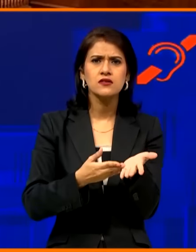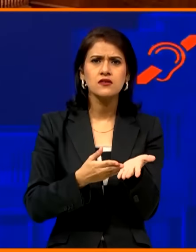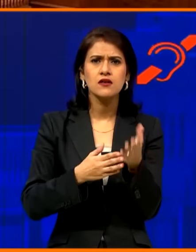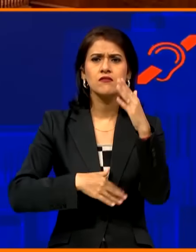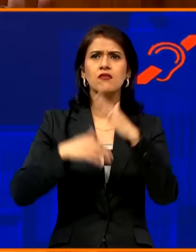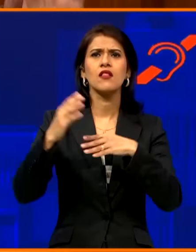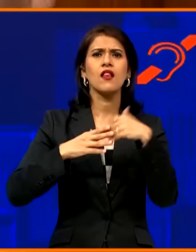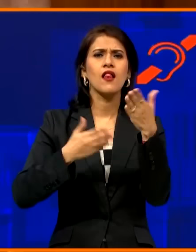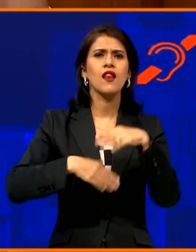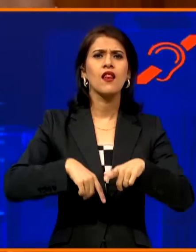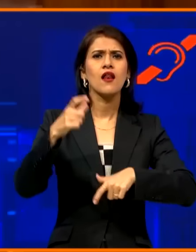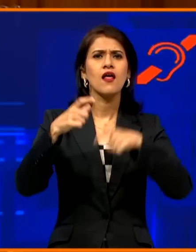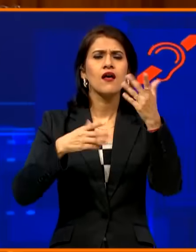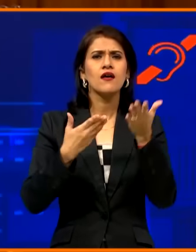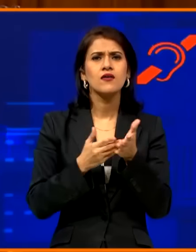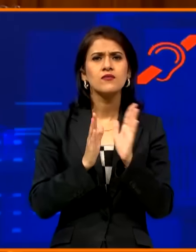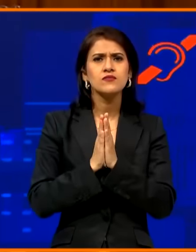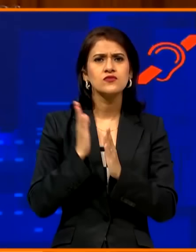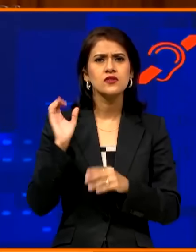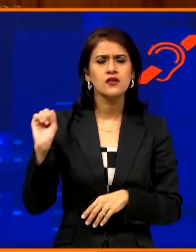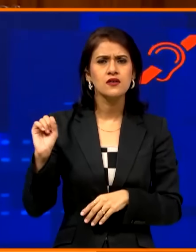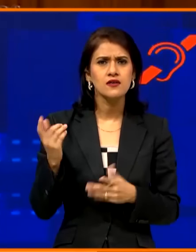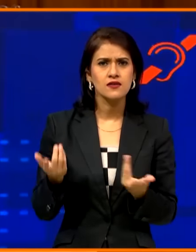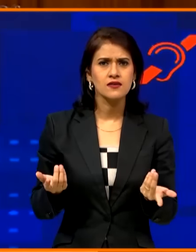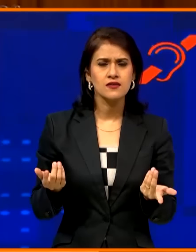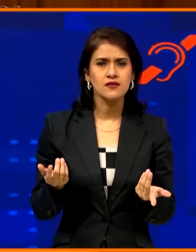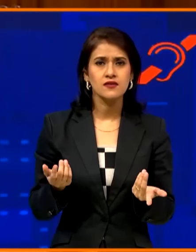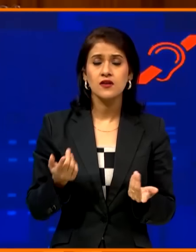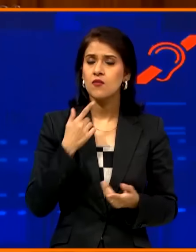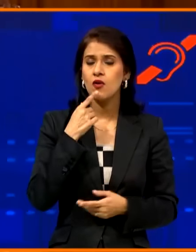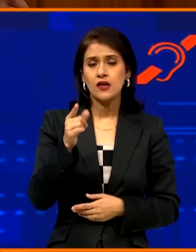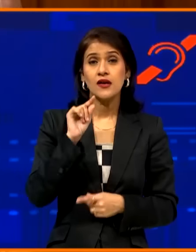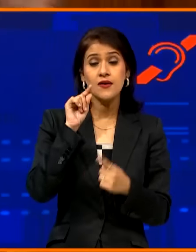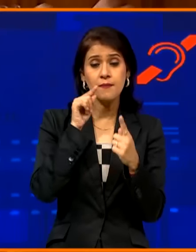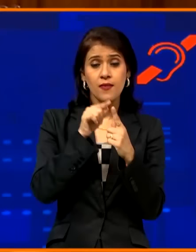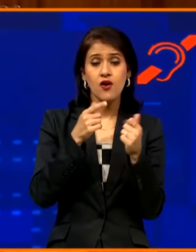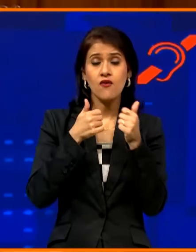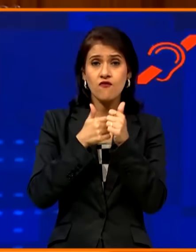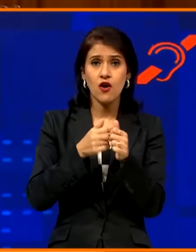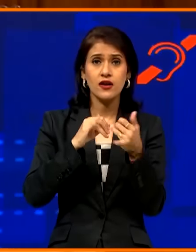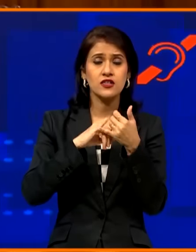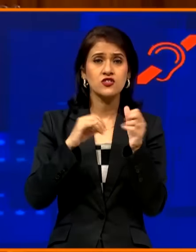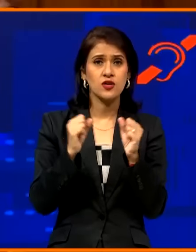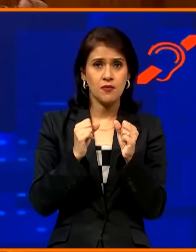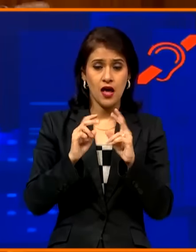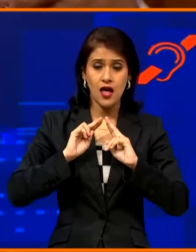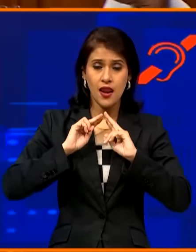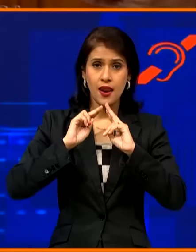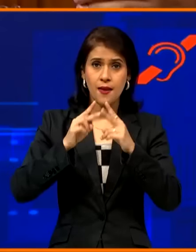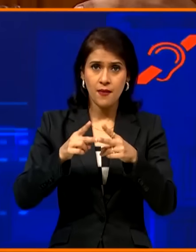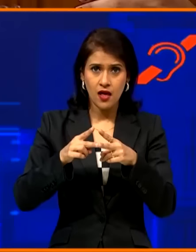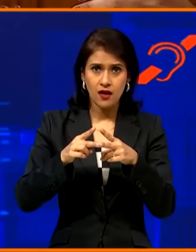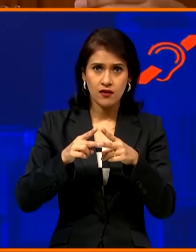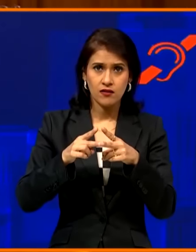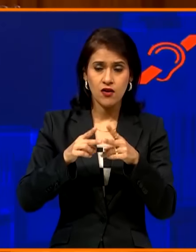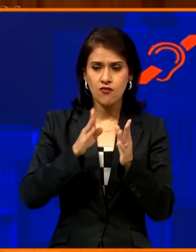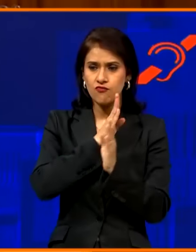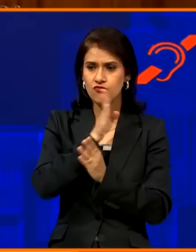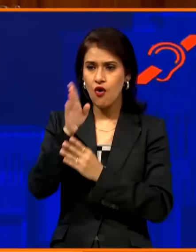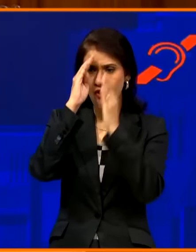मुश्किल हो गई देखिए एक ये पर्टिकुलर में शिमला की बात पर आपको जवाब दूं तो वो बिल्कुल वहां